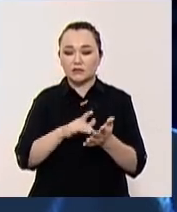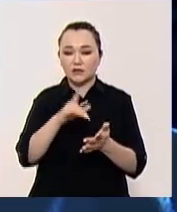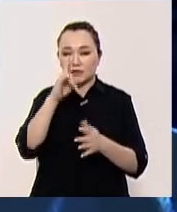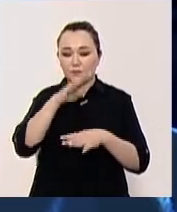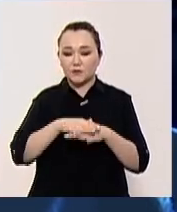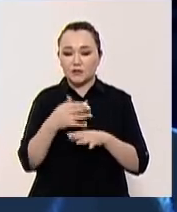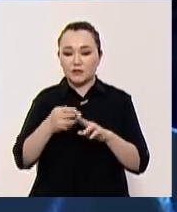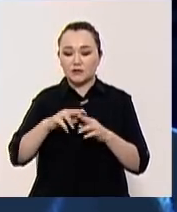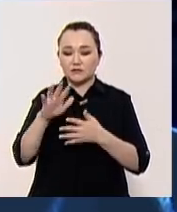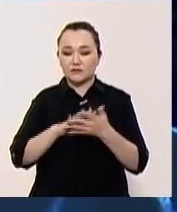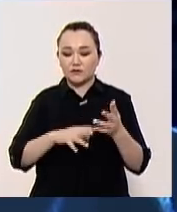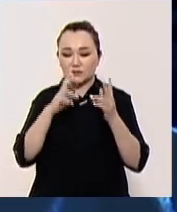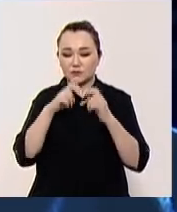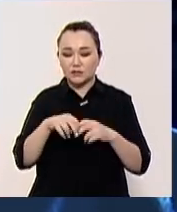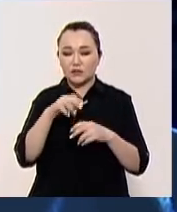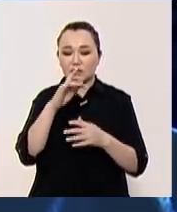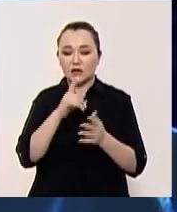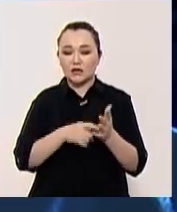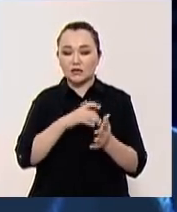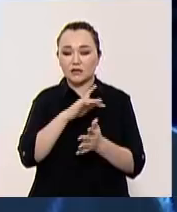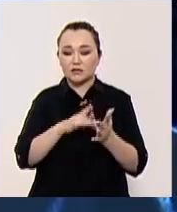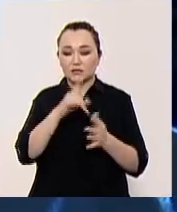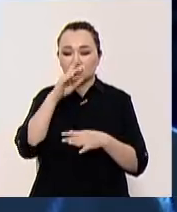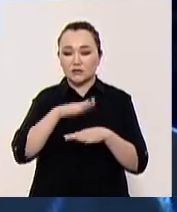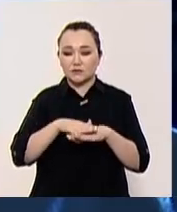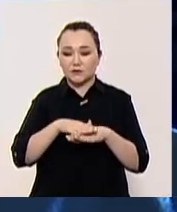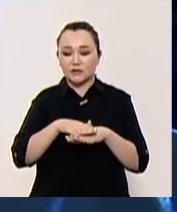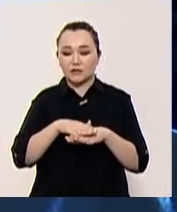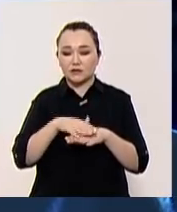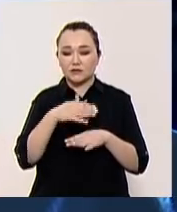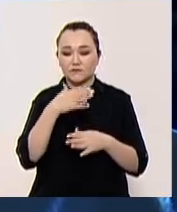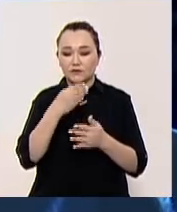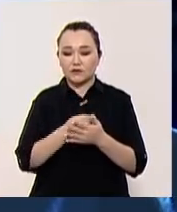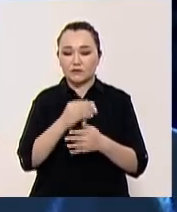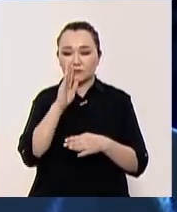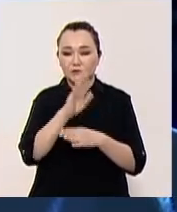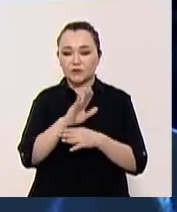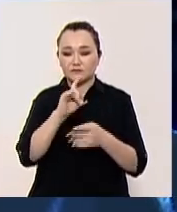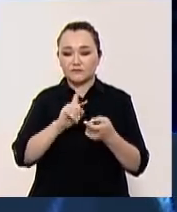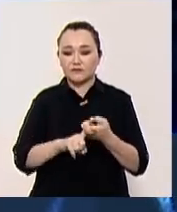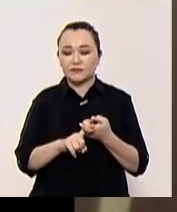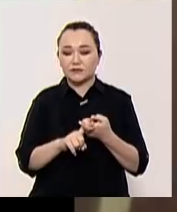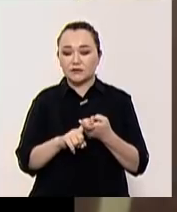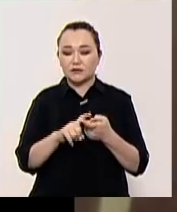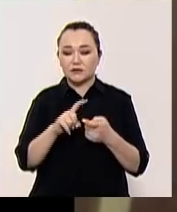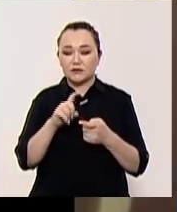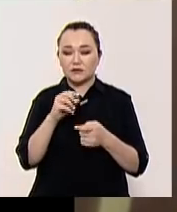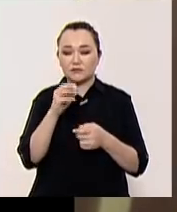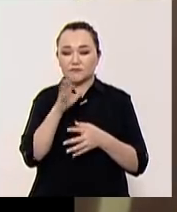өтініш қарастырылып, Қарағанды қаласы әкімдігінің қаулысына сәйкес Қарағанды қаласының